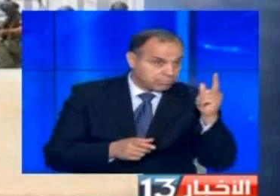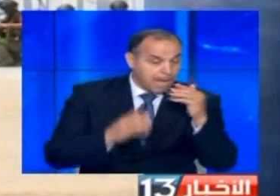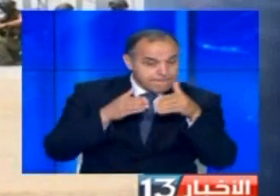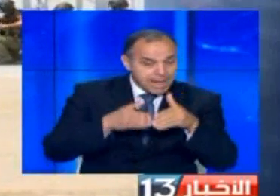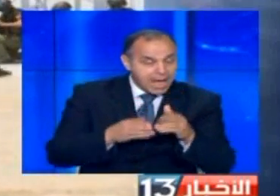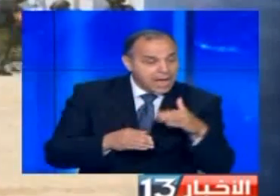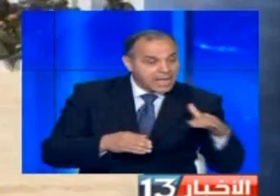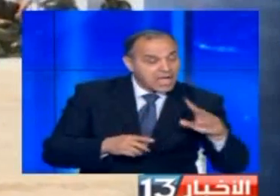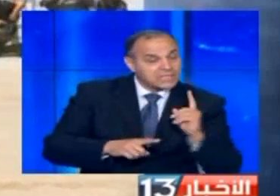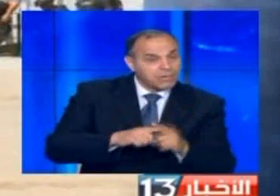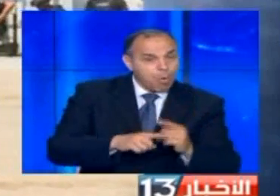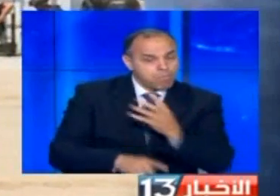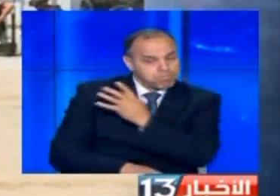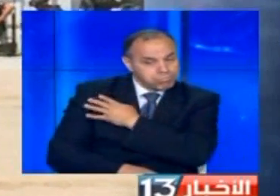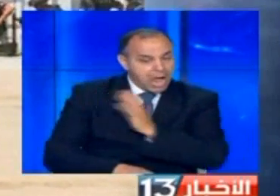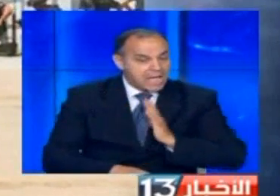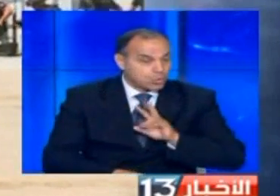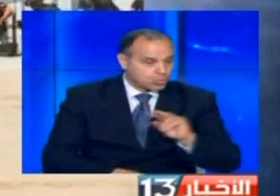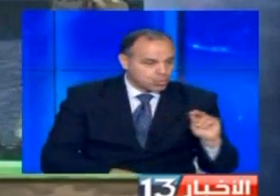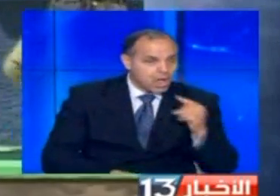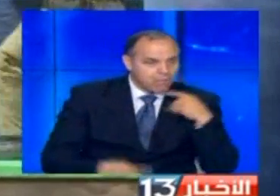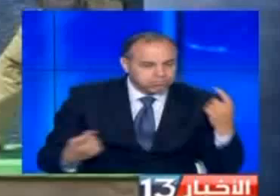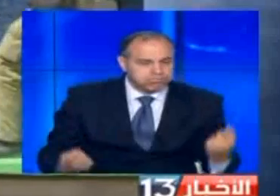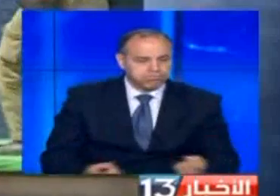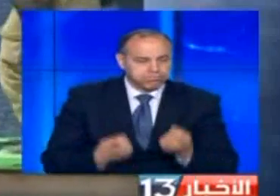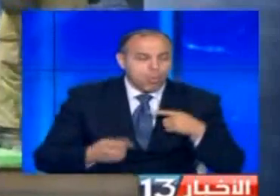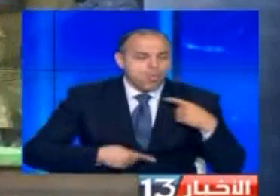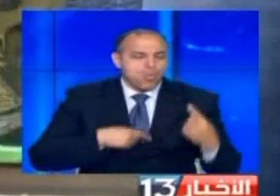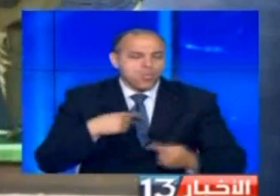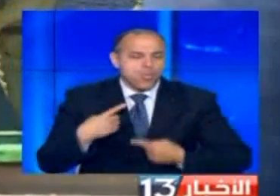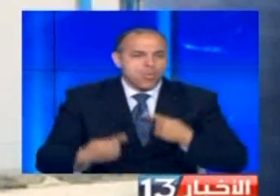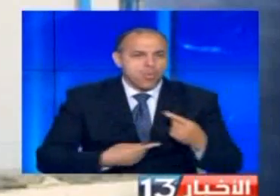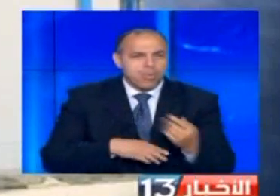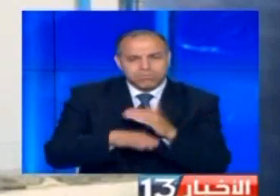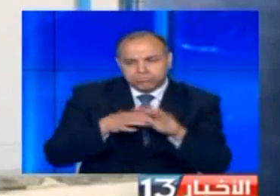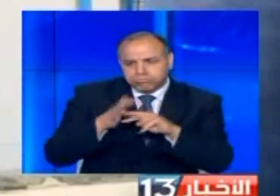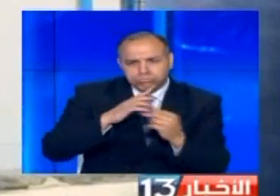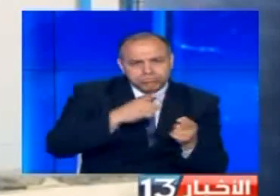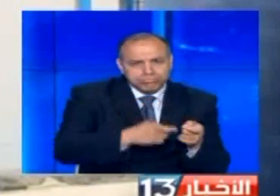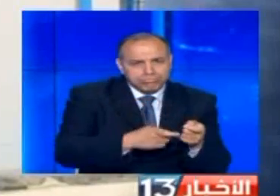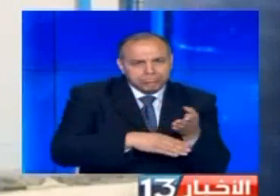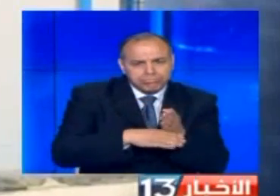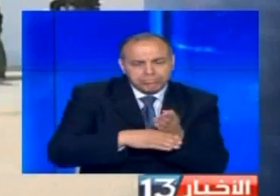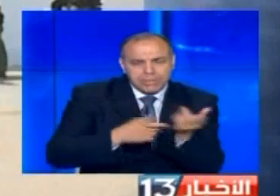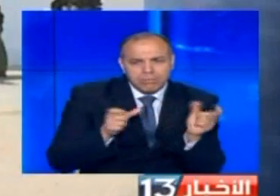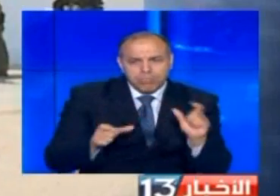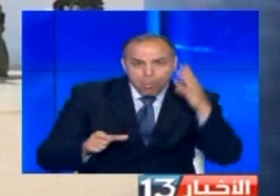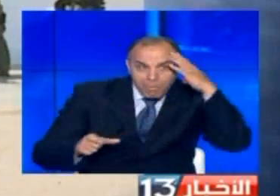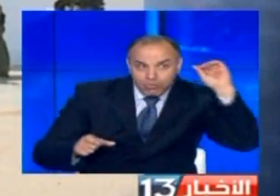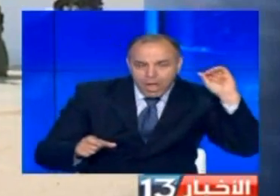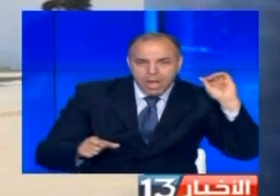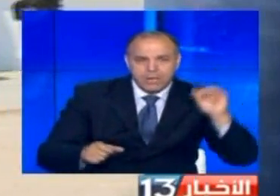بصفاقس بضباط وجنوده يتدربون يوميا على كل اساليب القتال بحرفيه